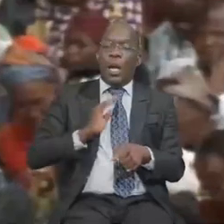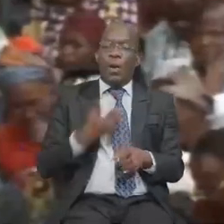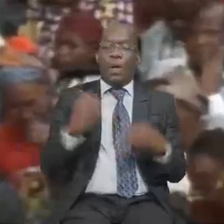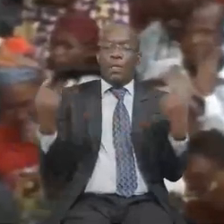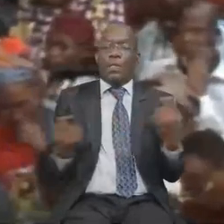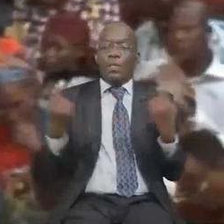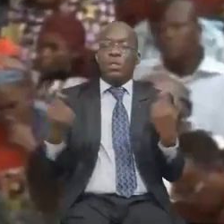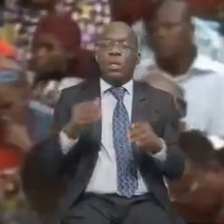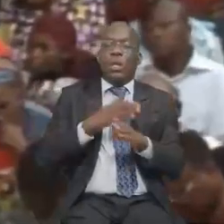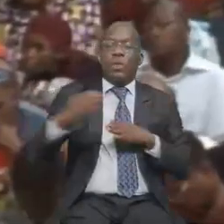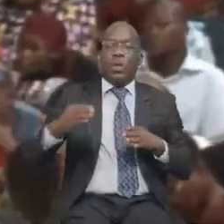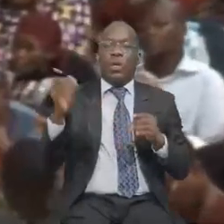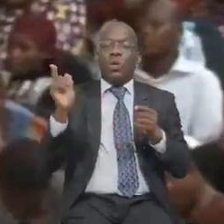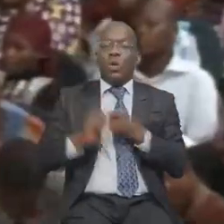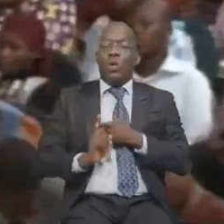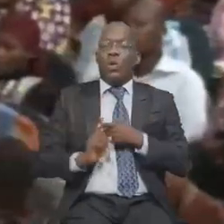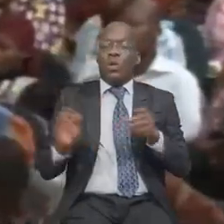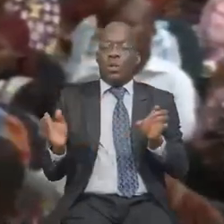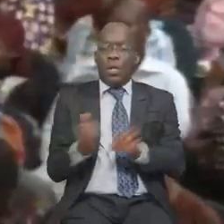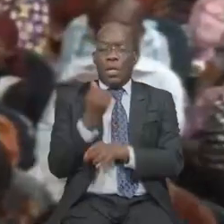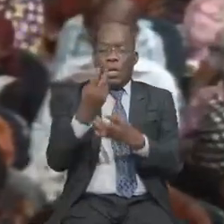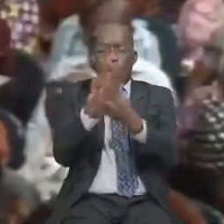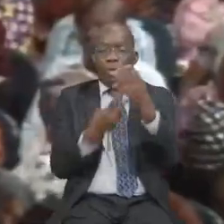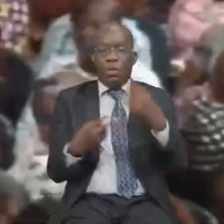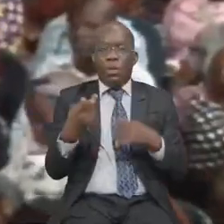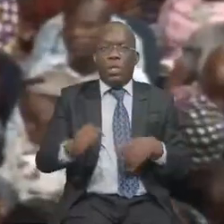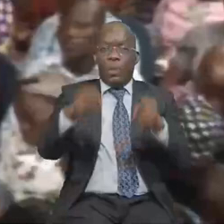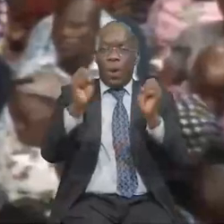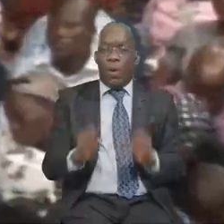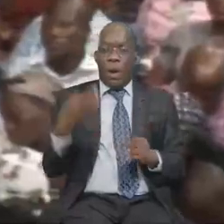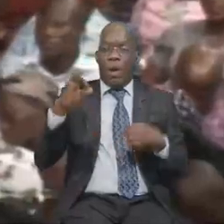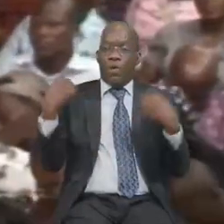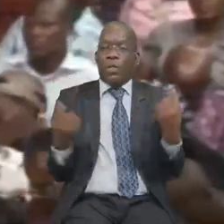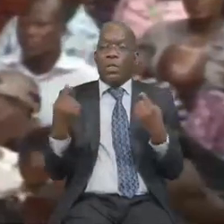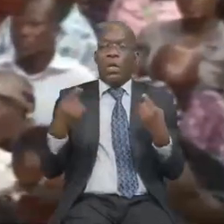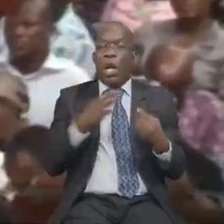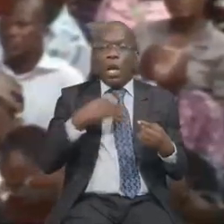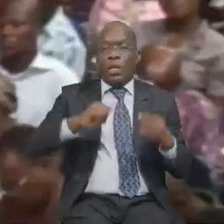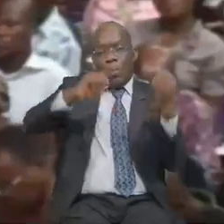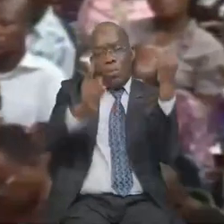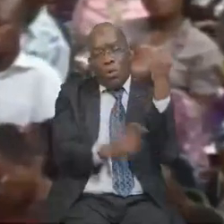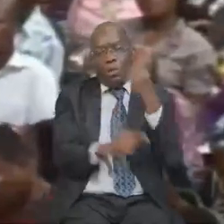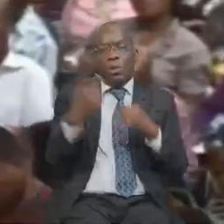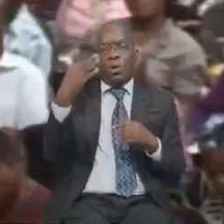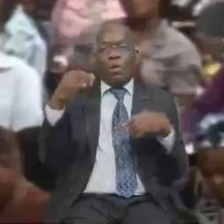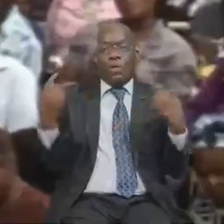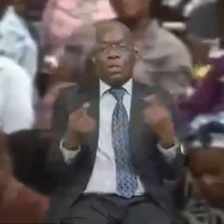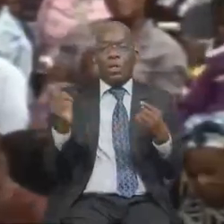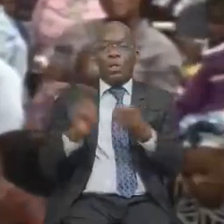et pour ôter le pouvoir du péché, et le châtiment du péché, et tout